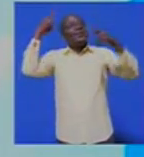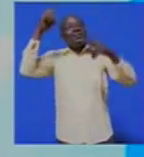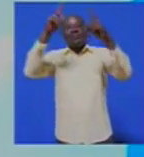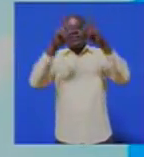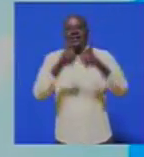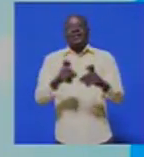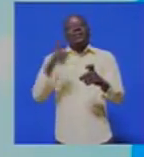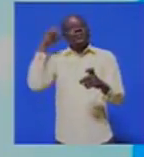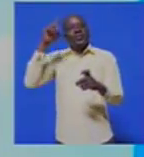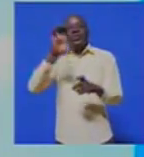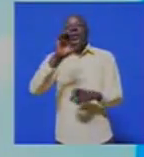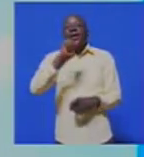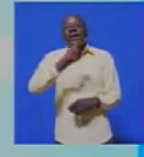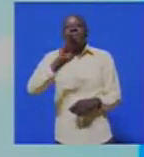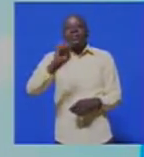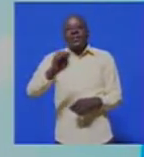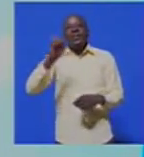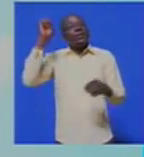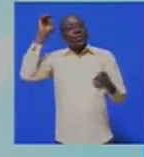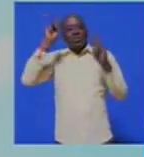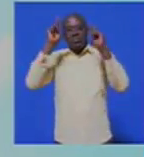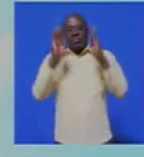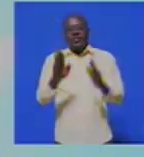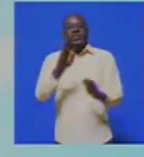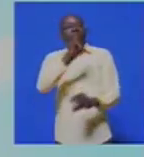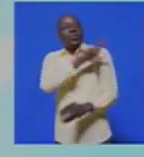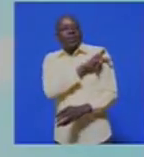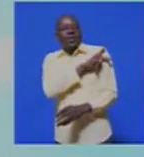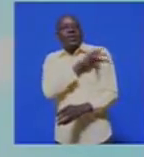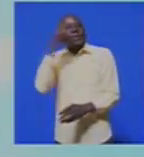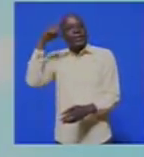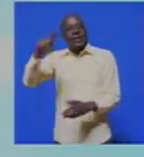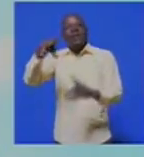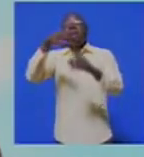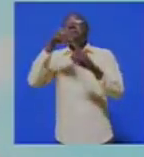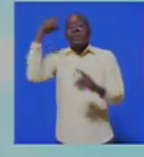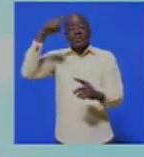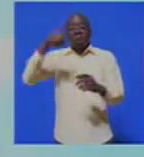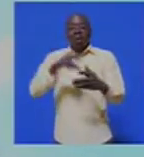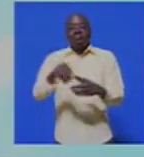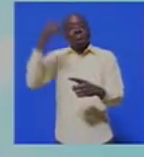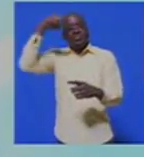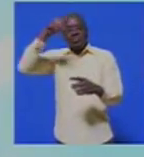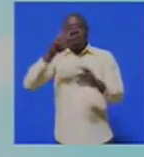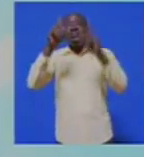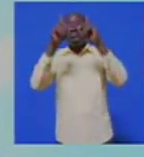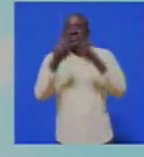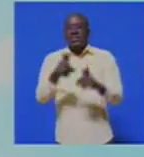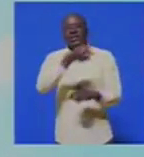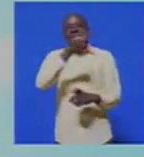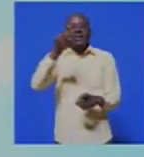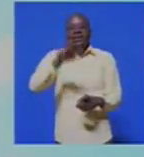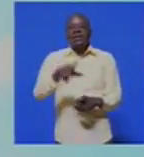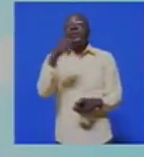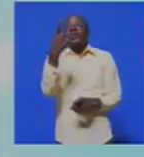du CAMES. Le professeur Madi Kwanda est d'ailleurs le major des majors de ce concours. Sur 132 candidats présentés par les